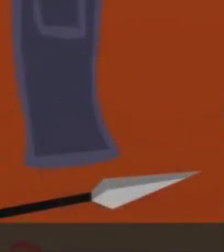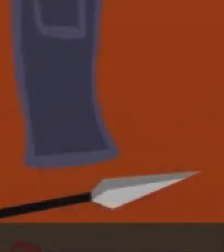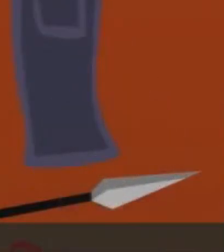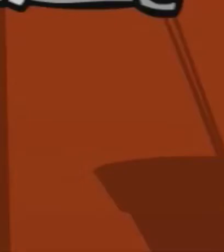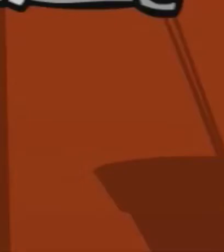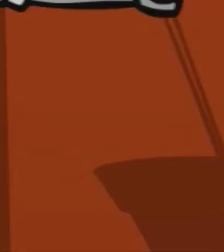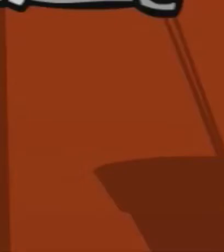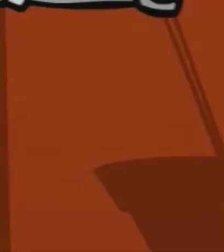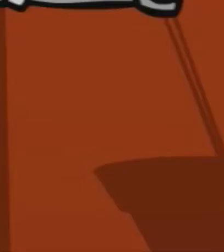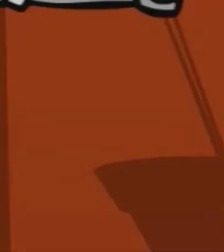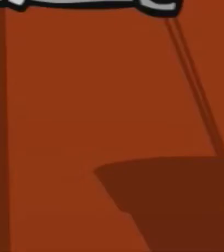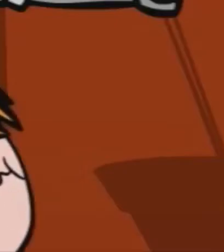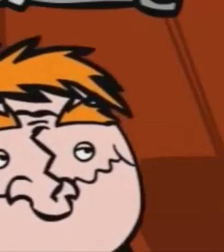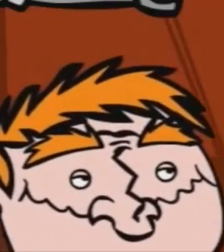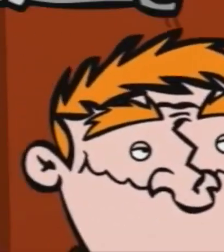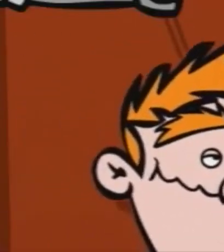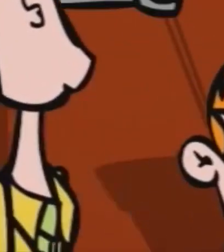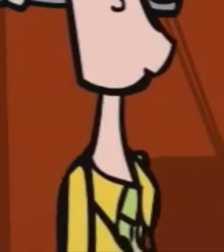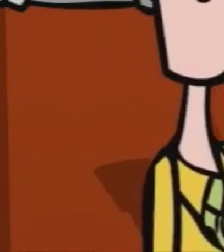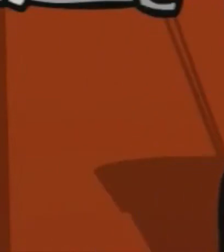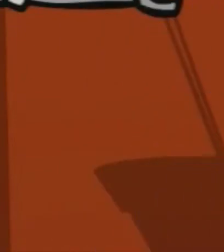w operze.